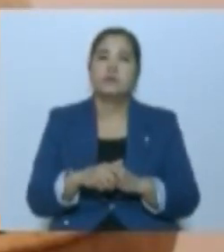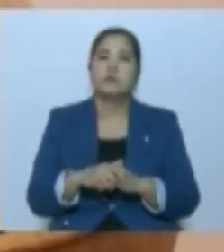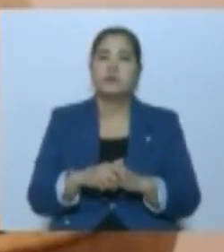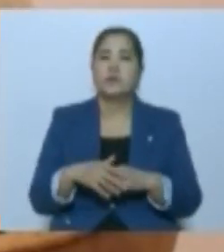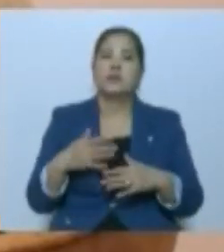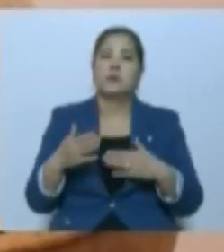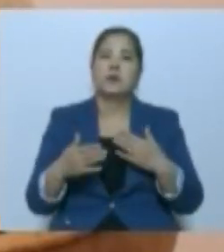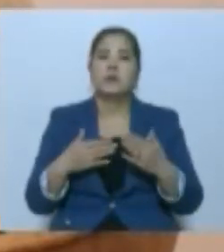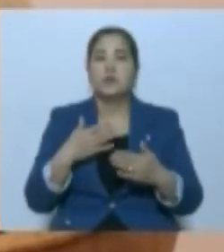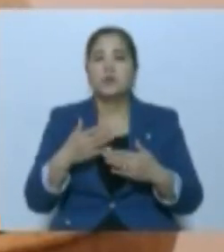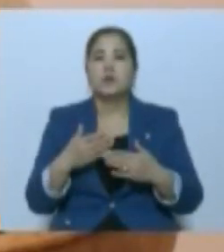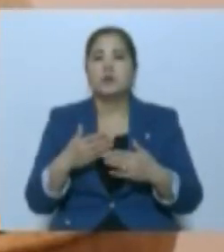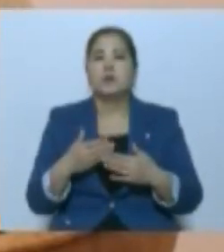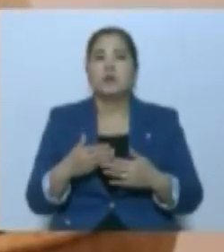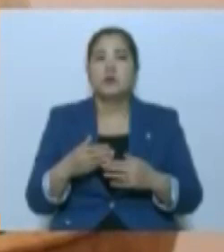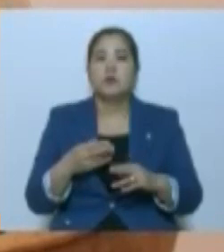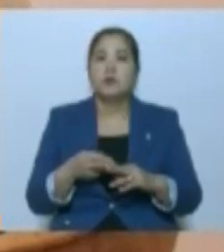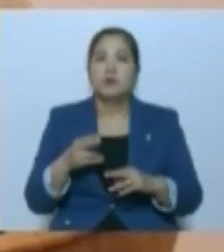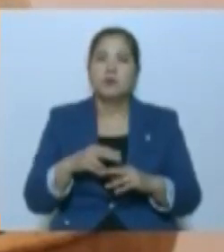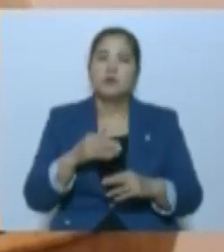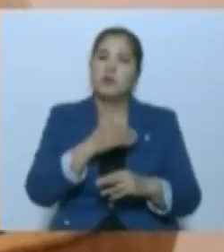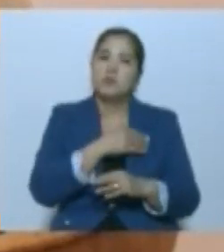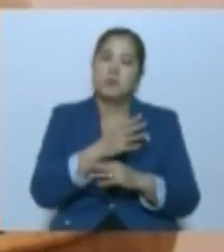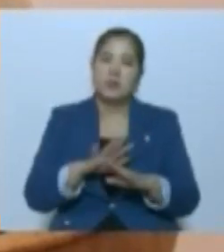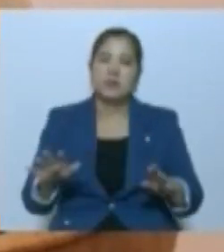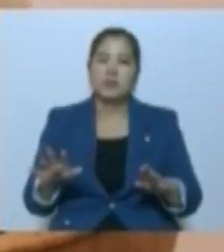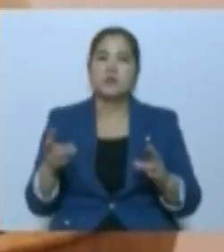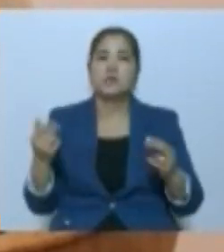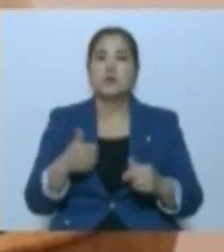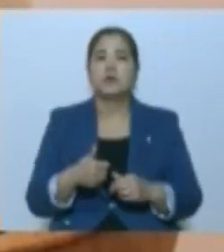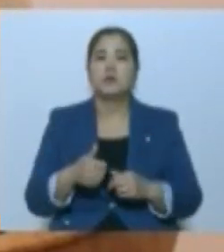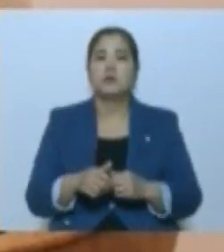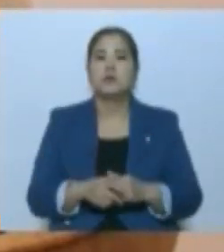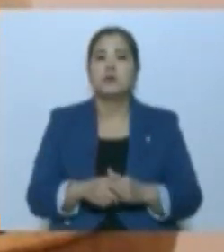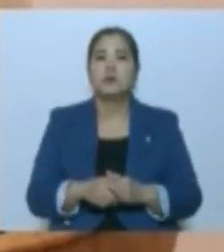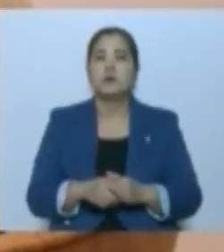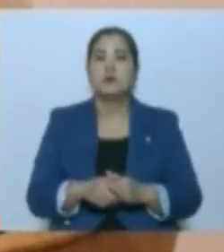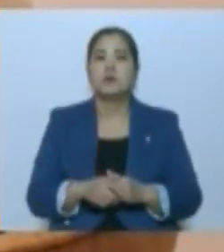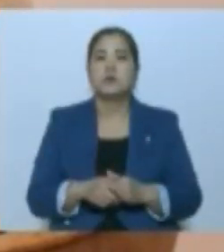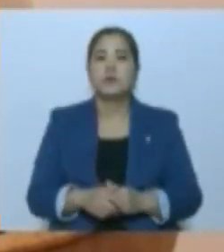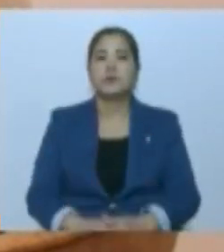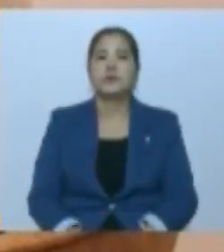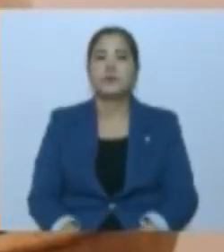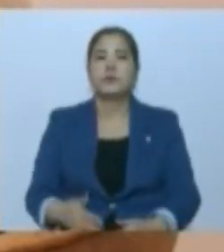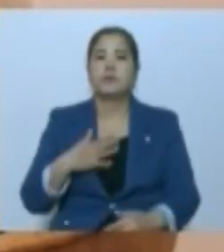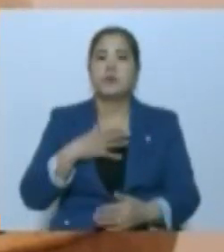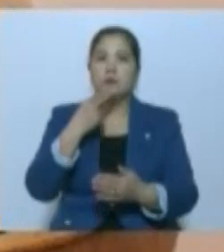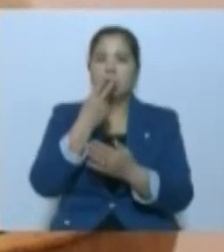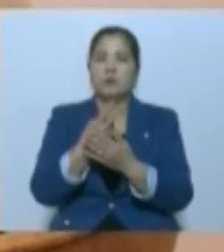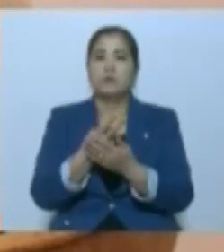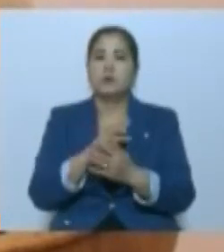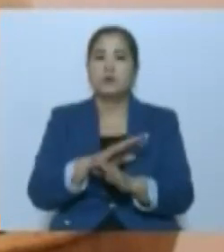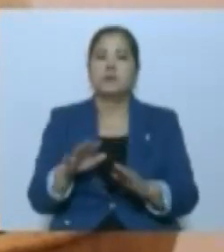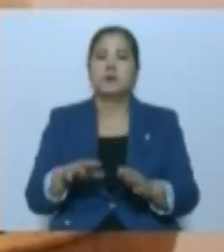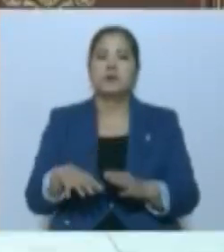келгенше ондыларға әуестенбеген жақсы. Өзім басымнан өткенімді, менің көрмегенімді